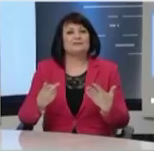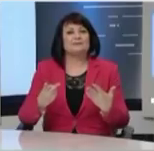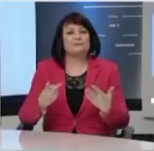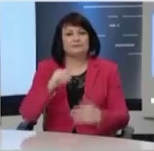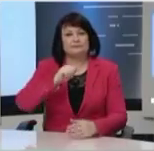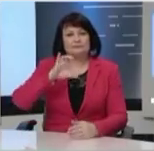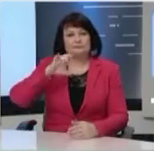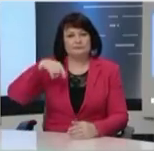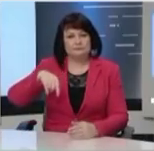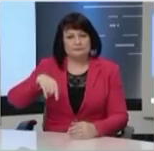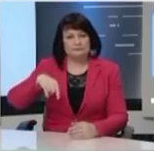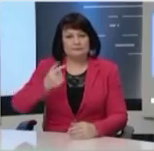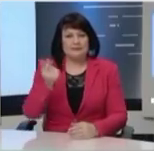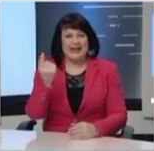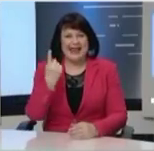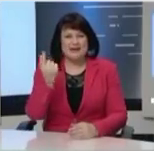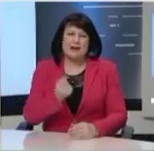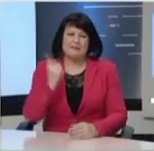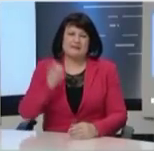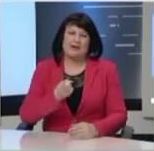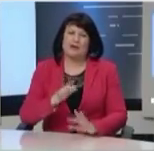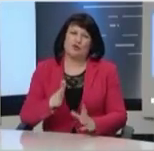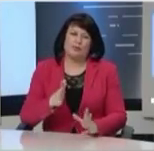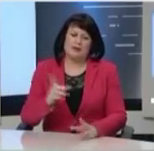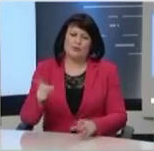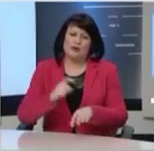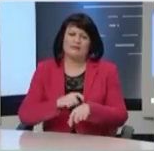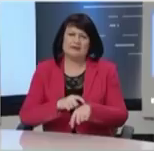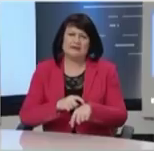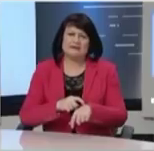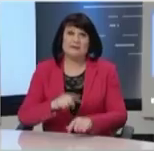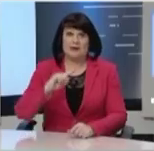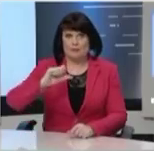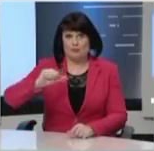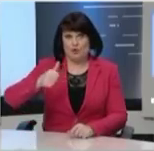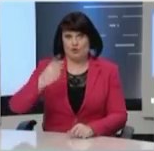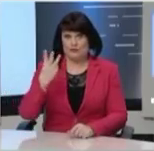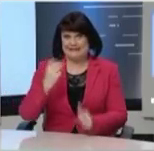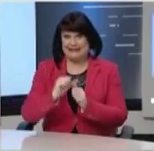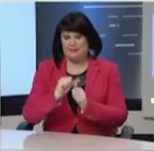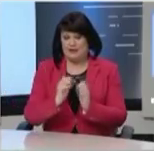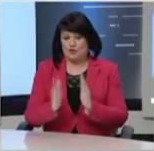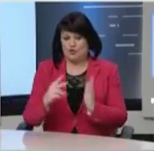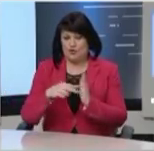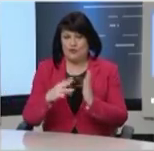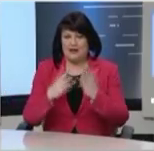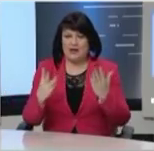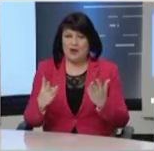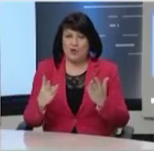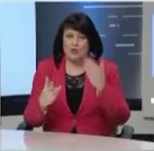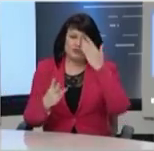ΑΕΠ κοντά στο 1,5% και ήδη το πρώτο τρίμηνο του 2018